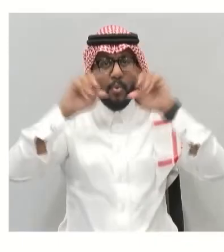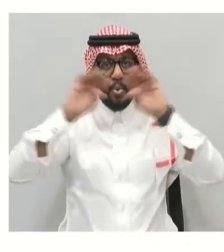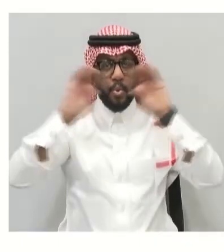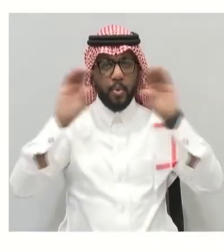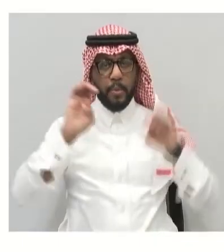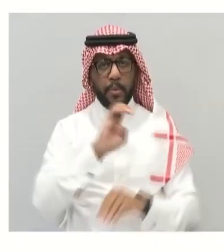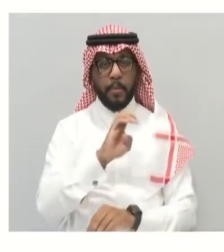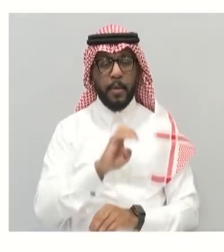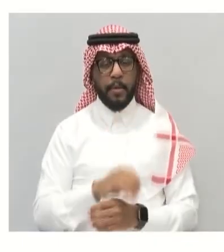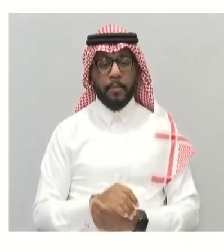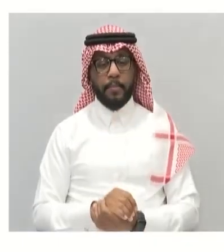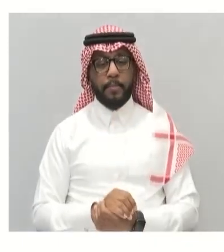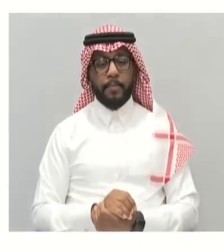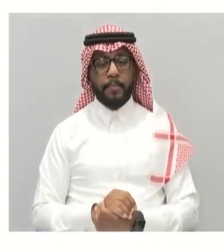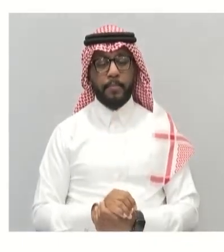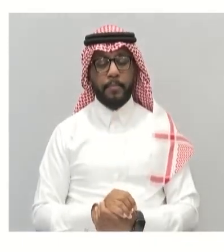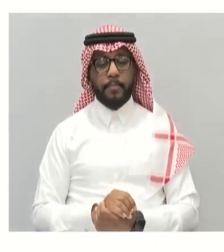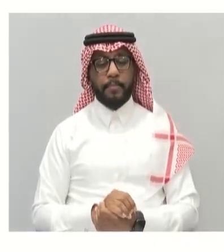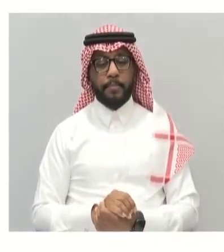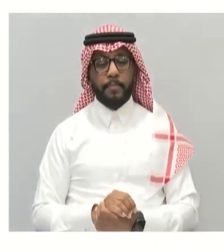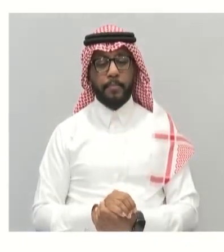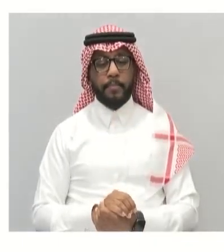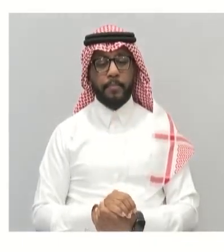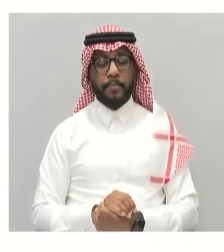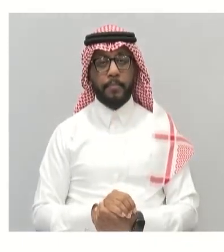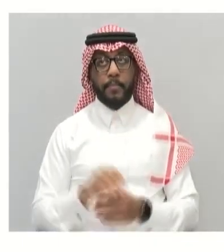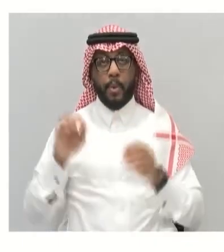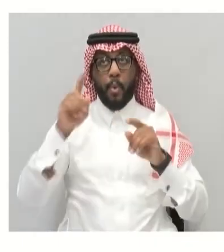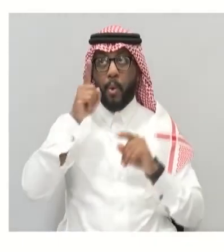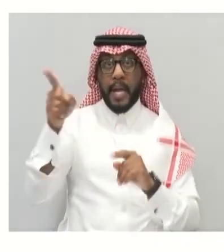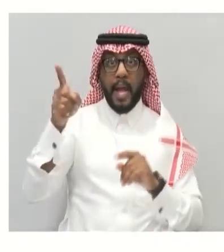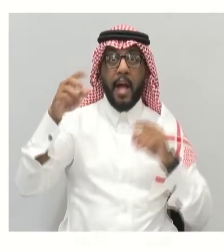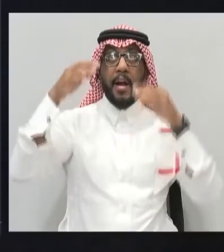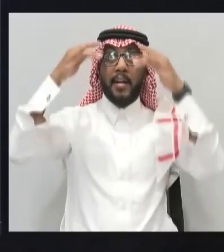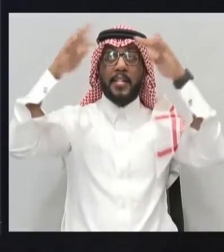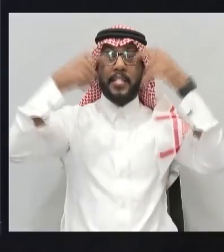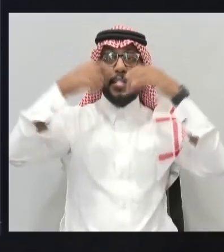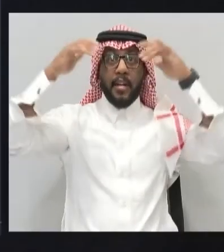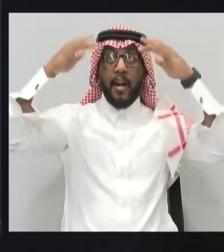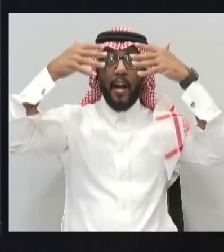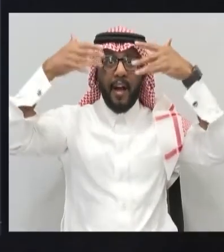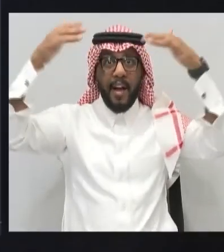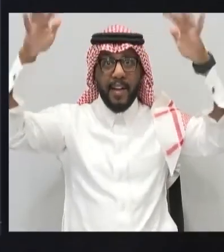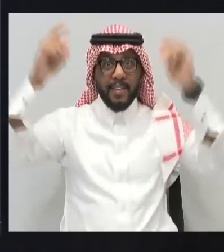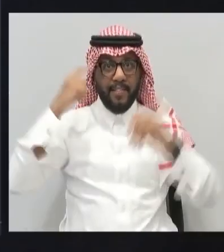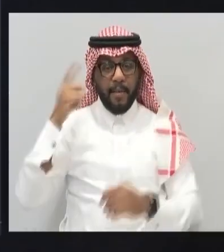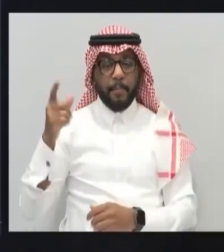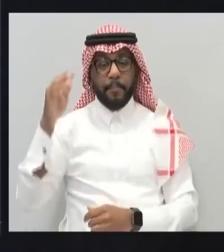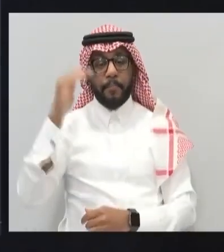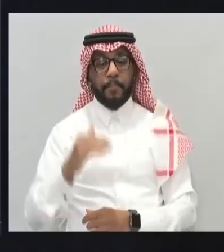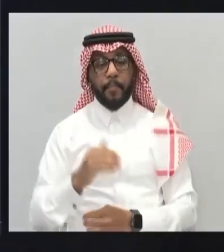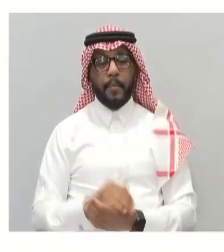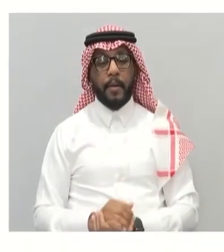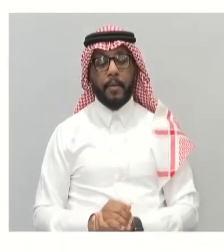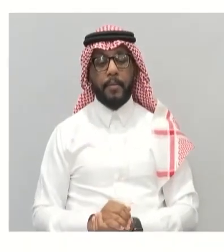جمله وهي غاديه ما نوع الحال في المثال الثاني هل هو حال مفرده او جمله